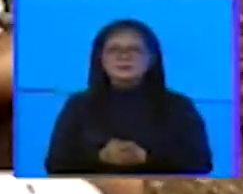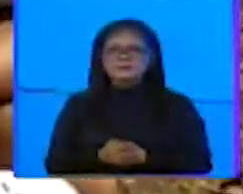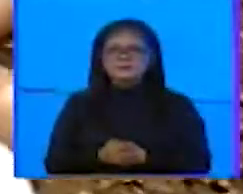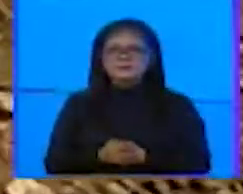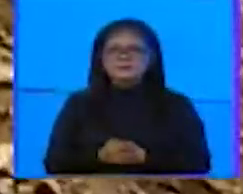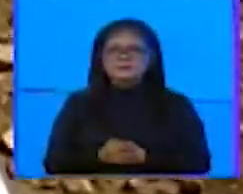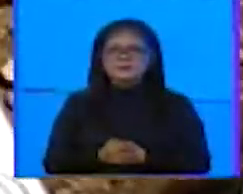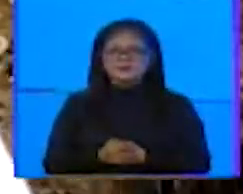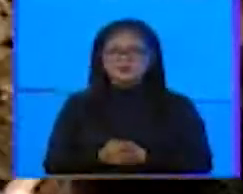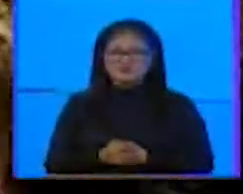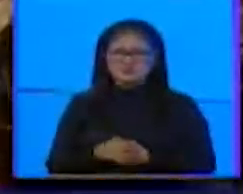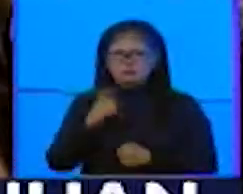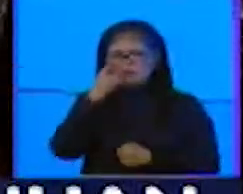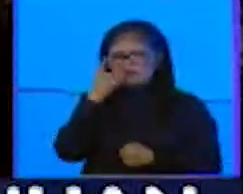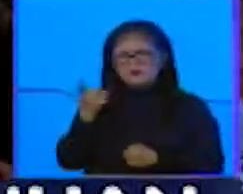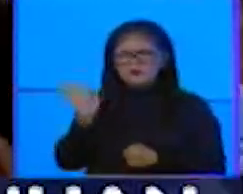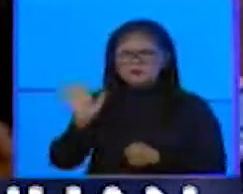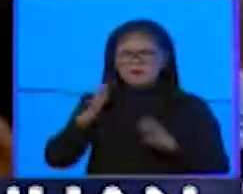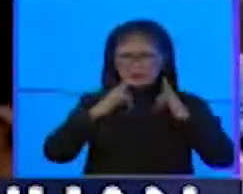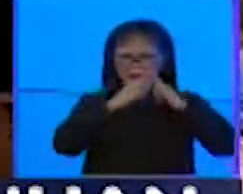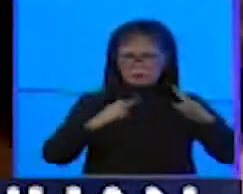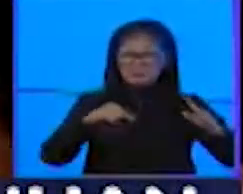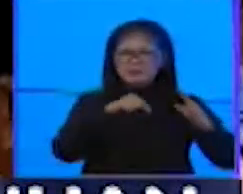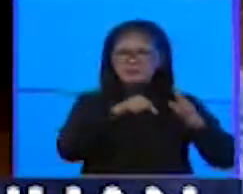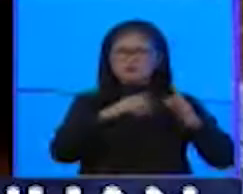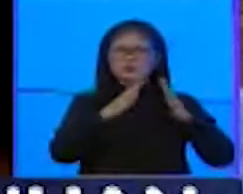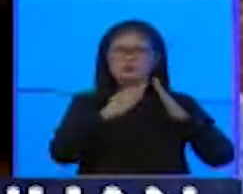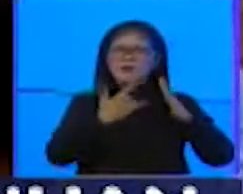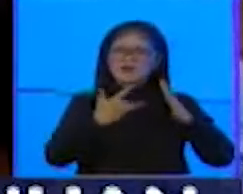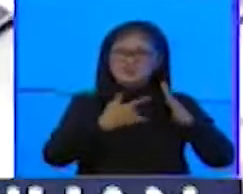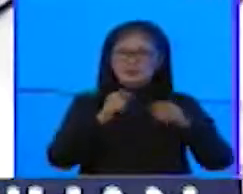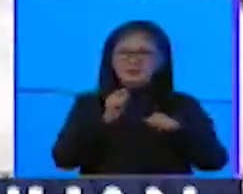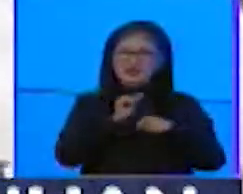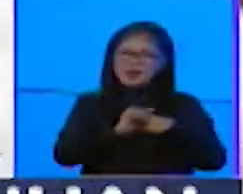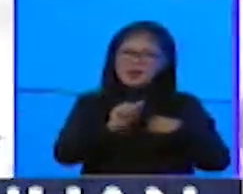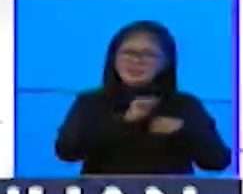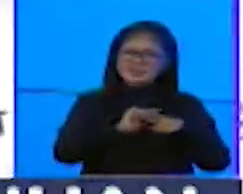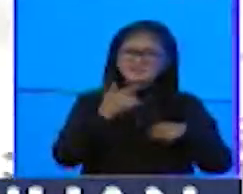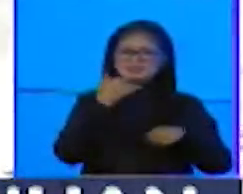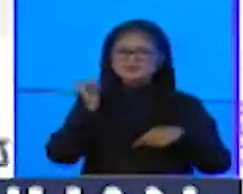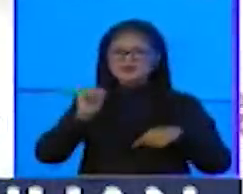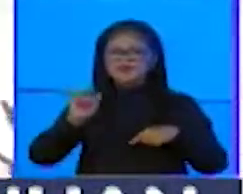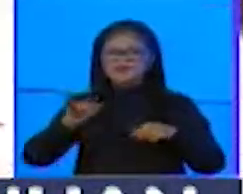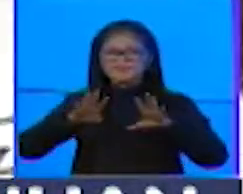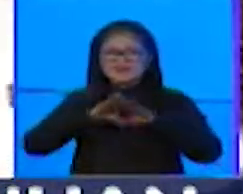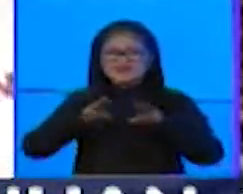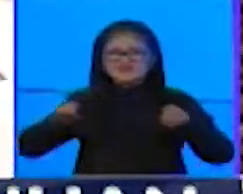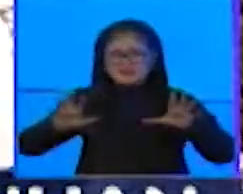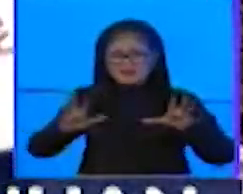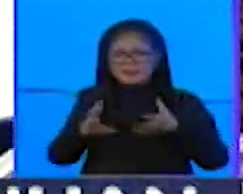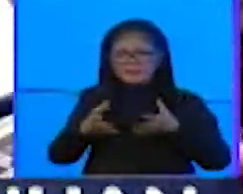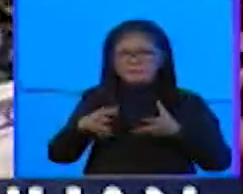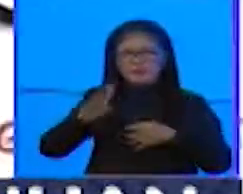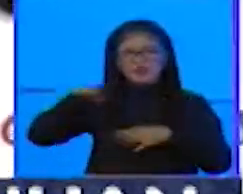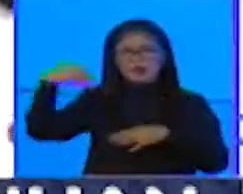Selain mengatasi kejenuhan, berkemah di rumah juga bisa melatih motorik dan kerja sama anak. Tidak berpergian, namun bisa tetap